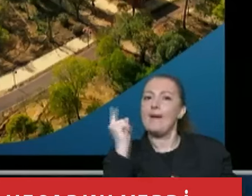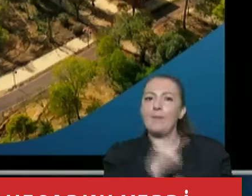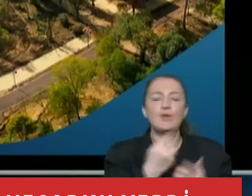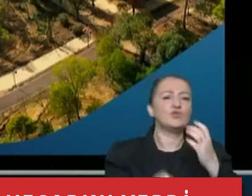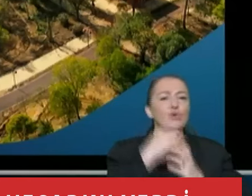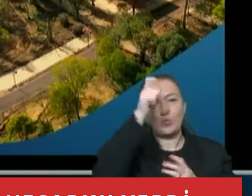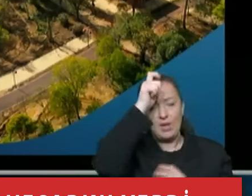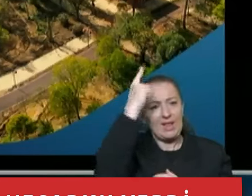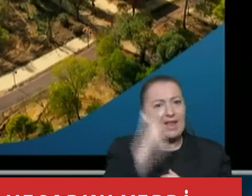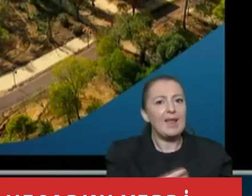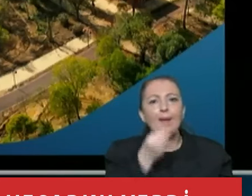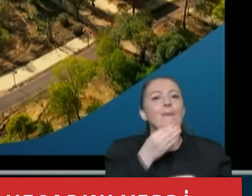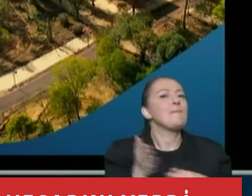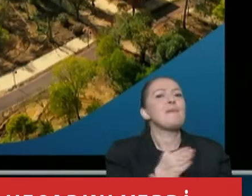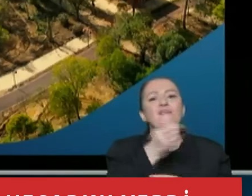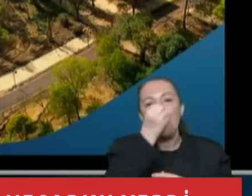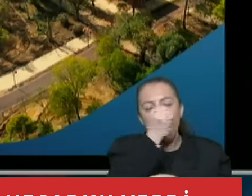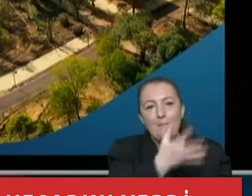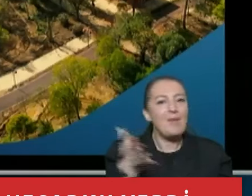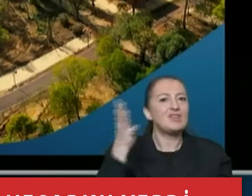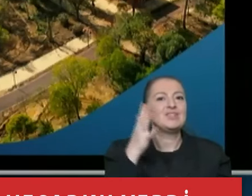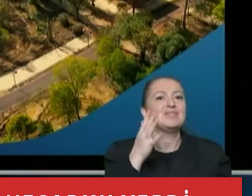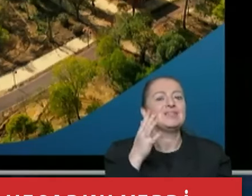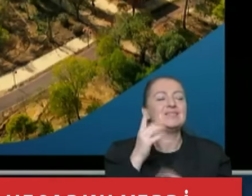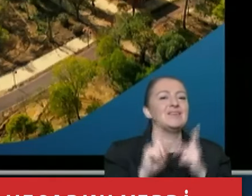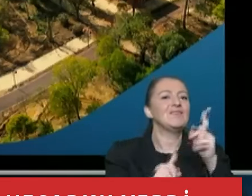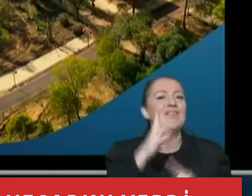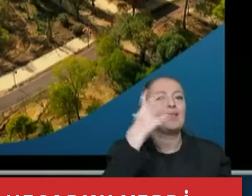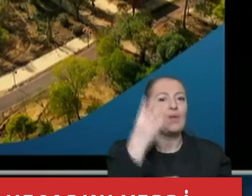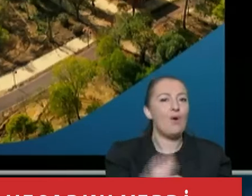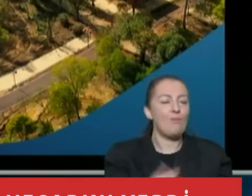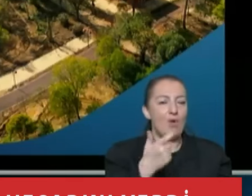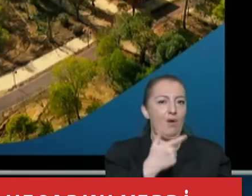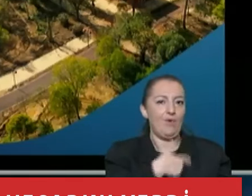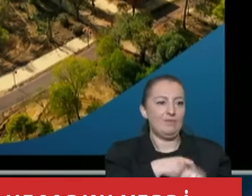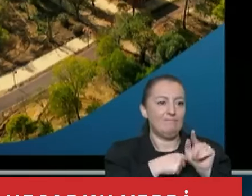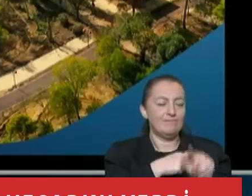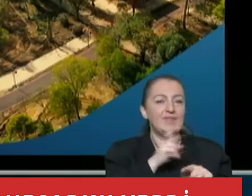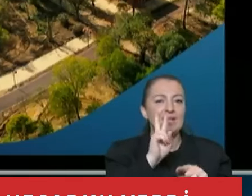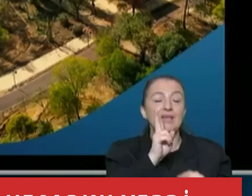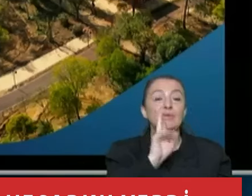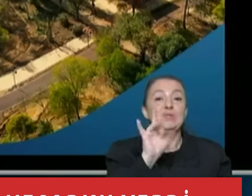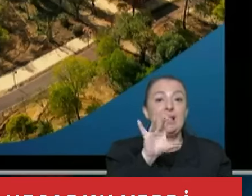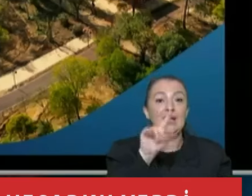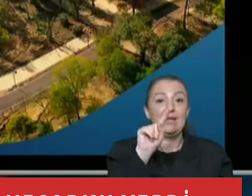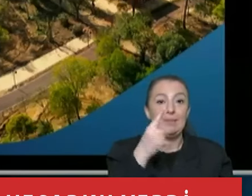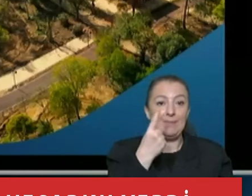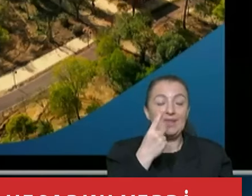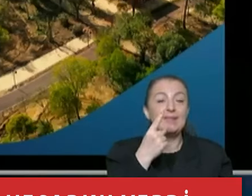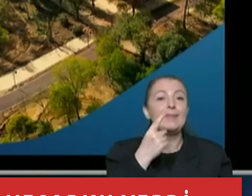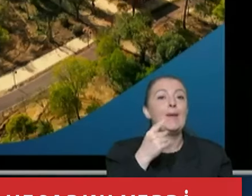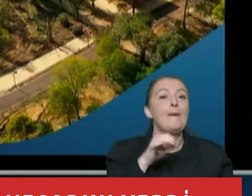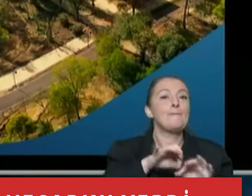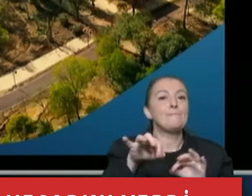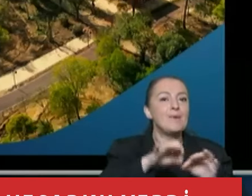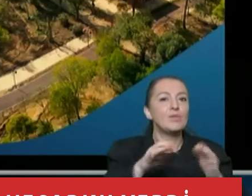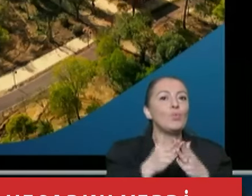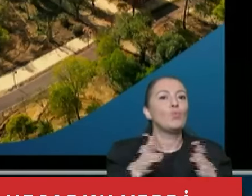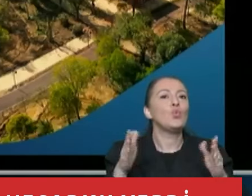Türkiye'nin ilk meyve bahçesi ve Fidanlı olma özelliğini taşıyan 250.000 metrekarelik Büyükdere fidanlığı bir